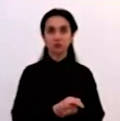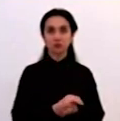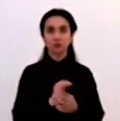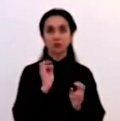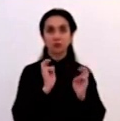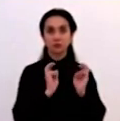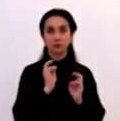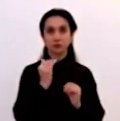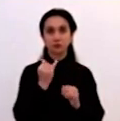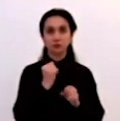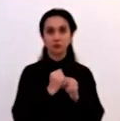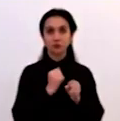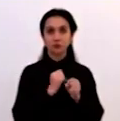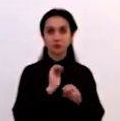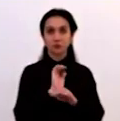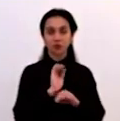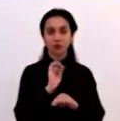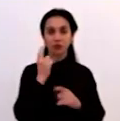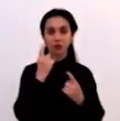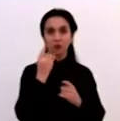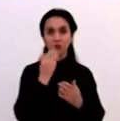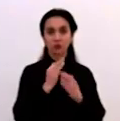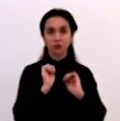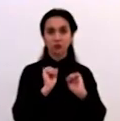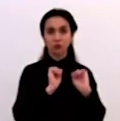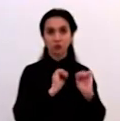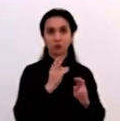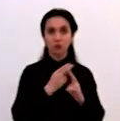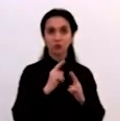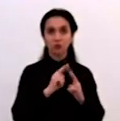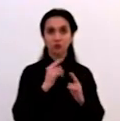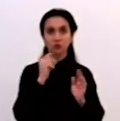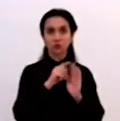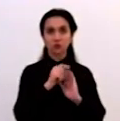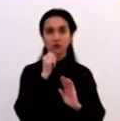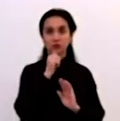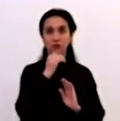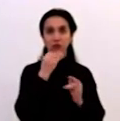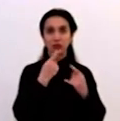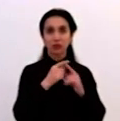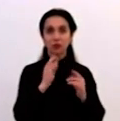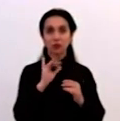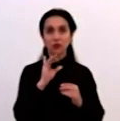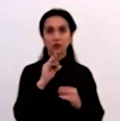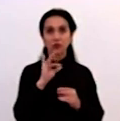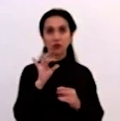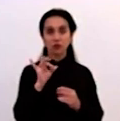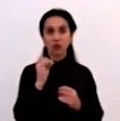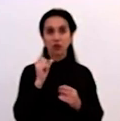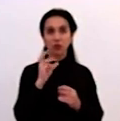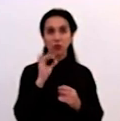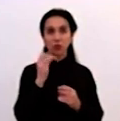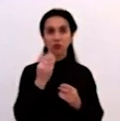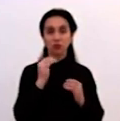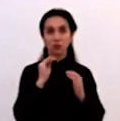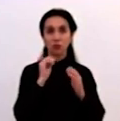Sanoat asosida ishlab chiqarilgan axborotni muhofaza qilishning o'ta takomillashgan texnik vositalari, axborotni